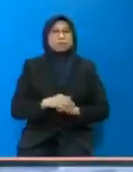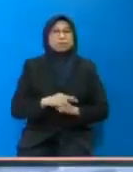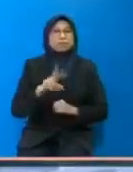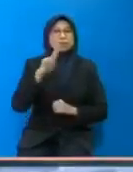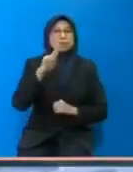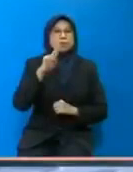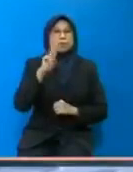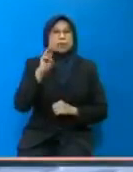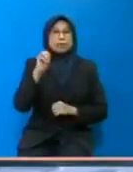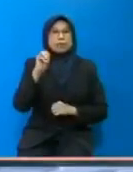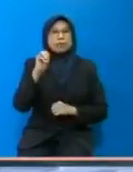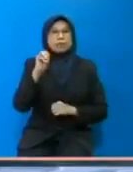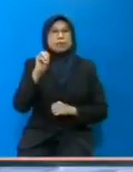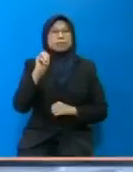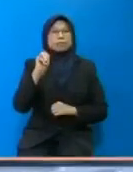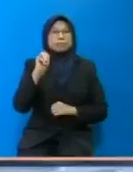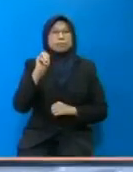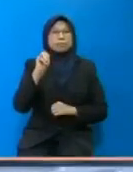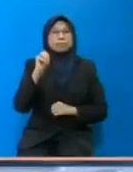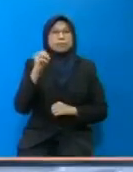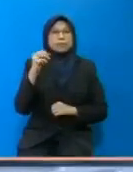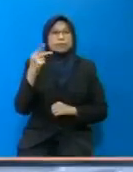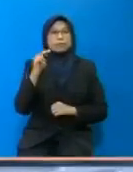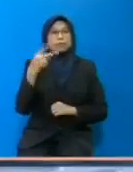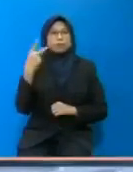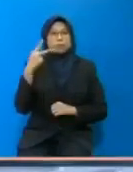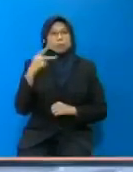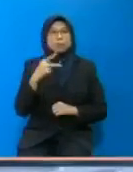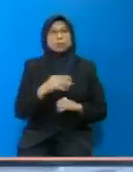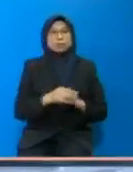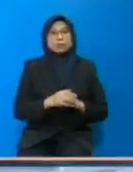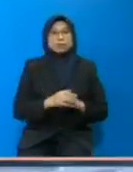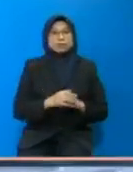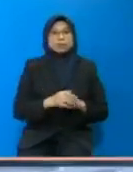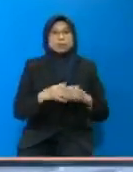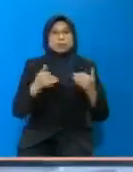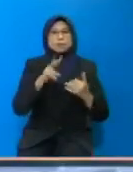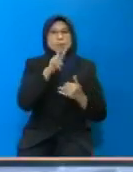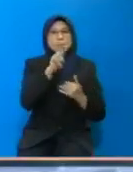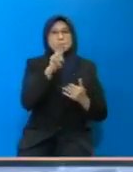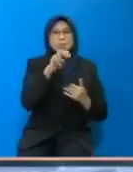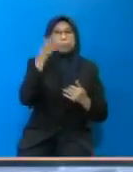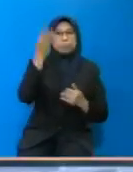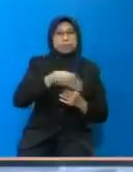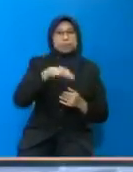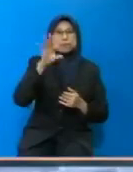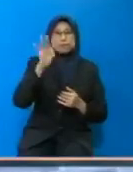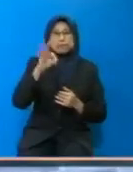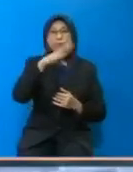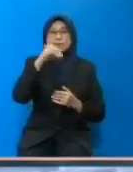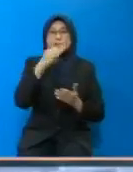RM ke-12 dijangka akan dibentangkan di Dewan Yang Mulia ini pada 20 September